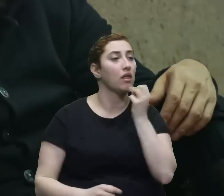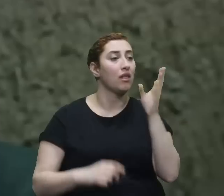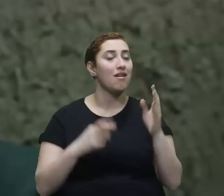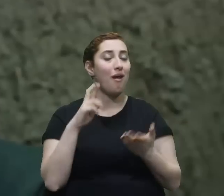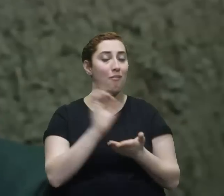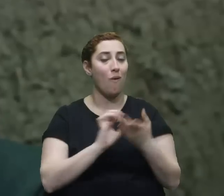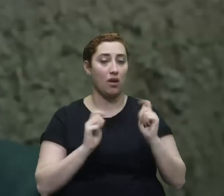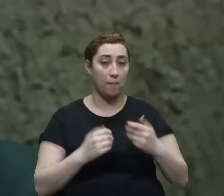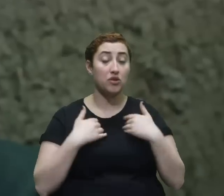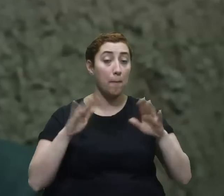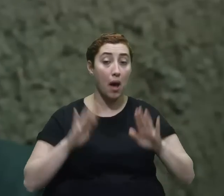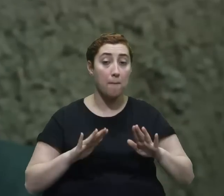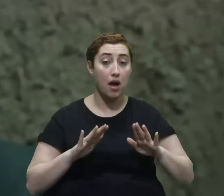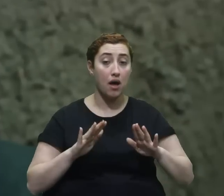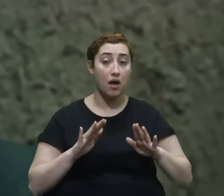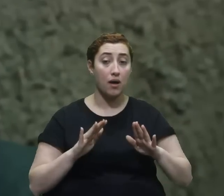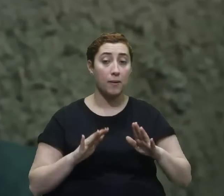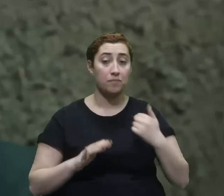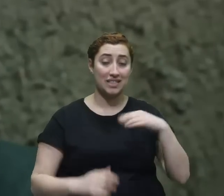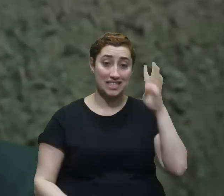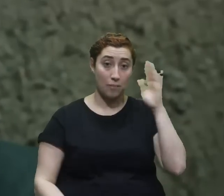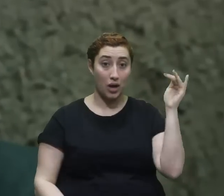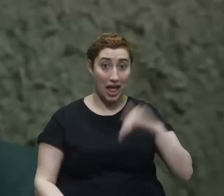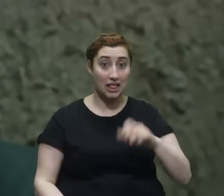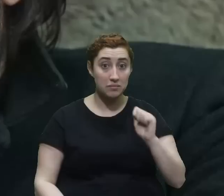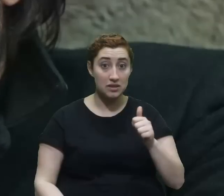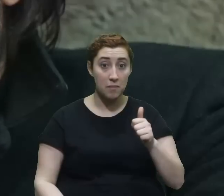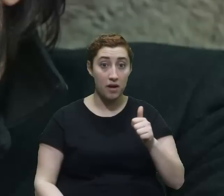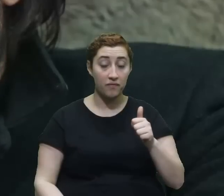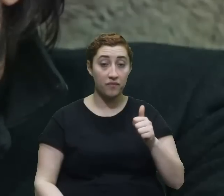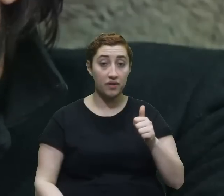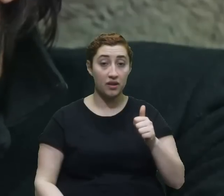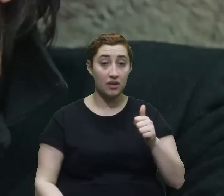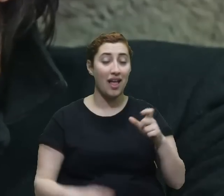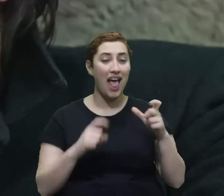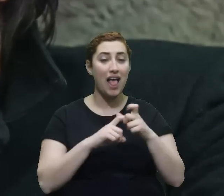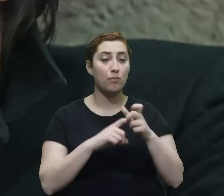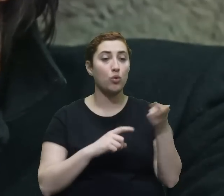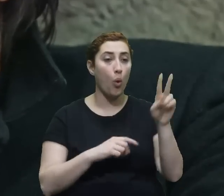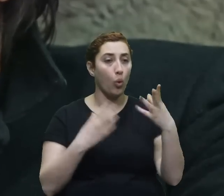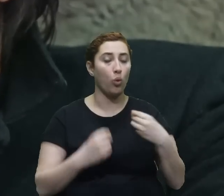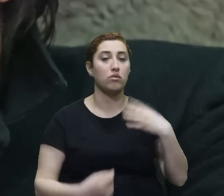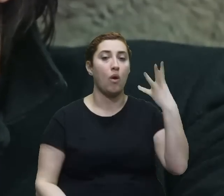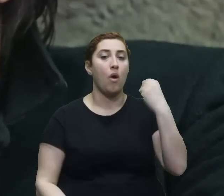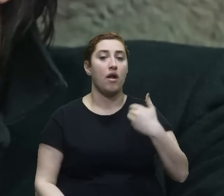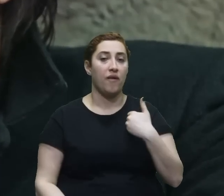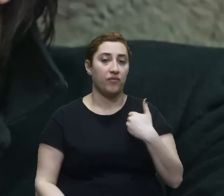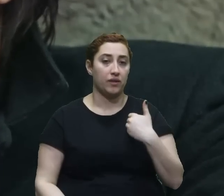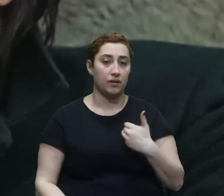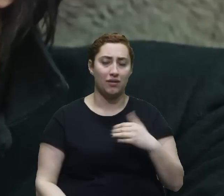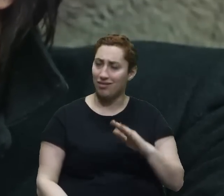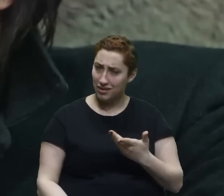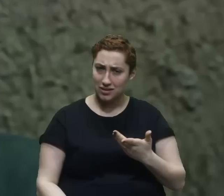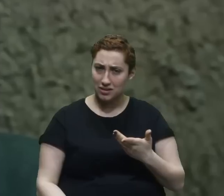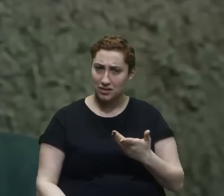edecektim. Ancak biz İstanbul'a geldiğimizde Edmond'un ölmüş olduğunu öğrendik.